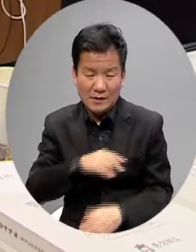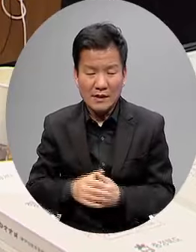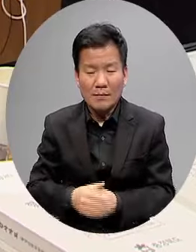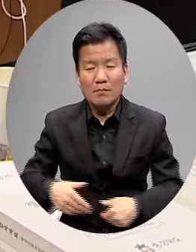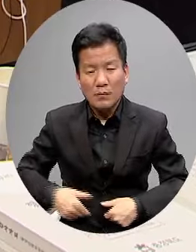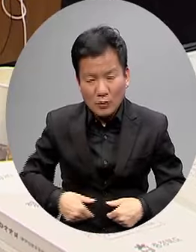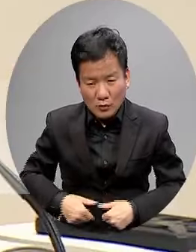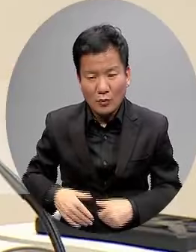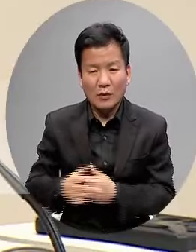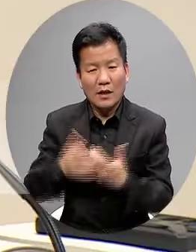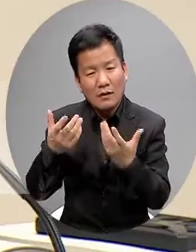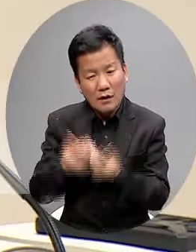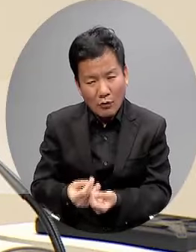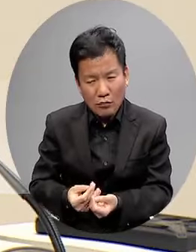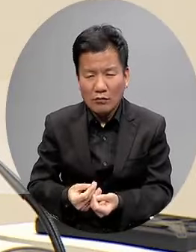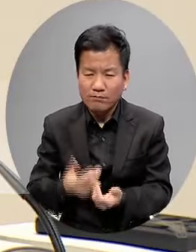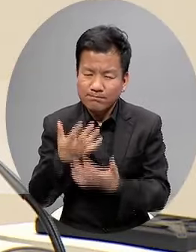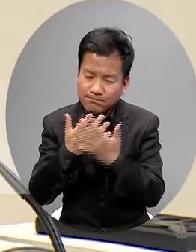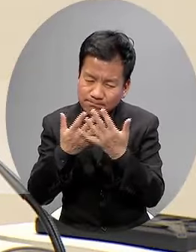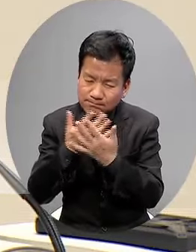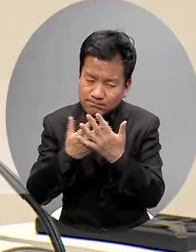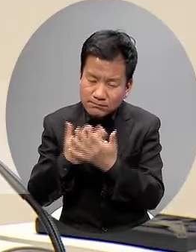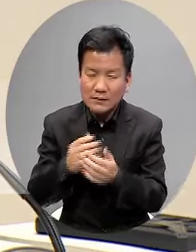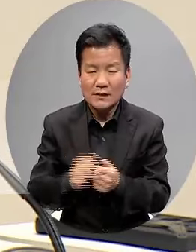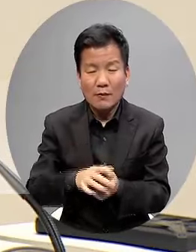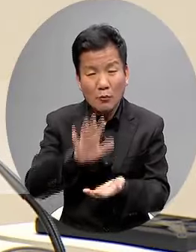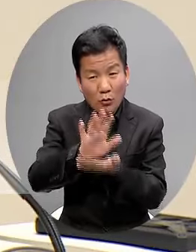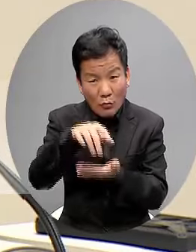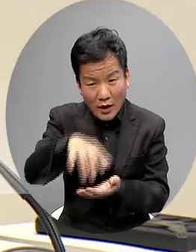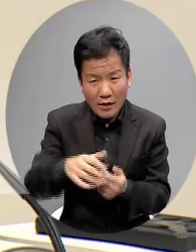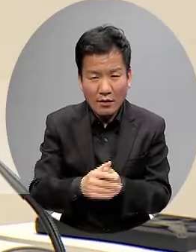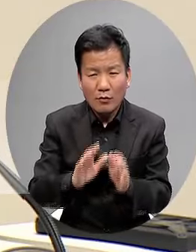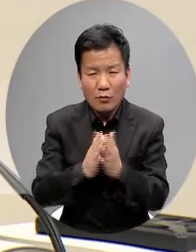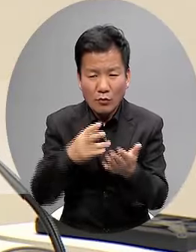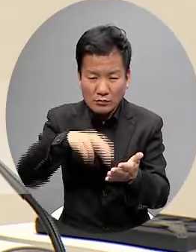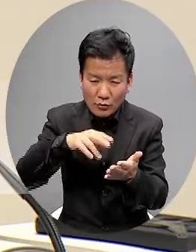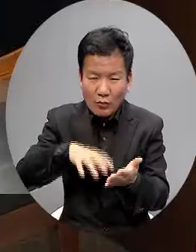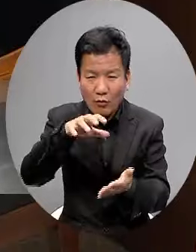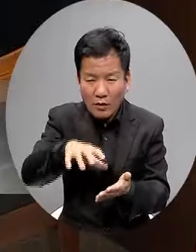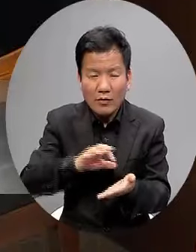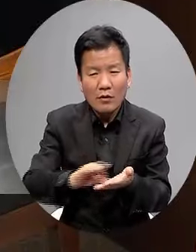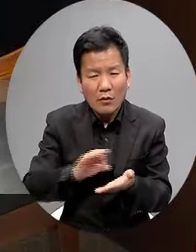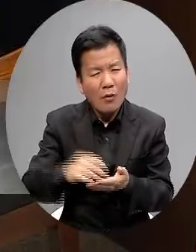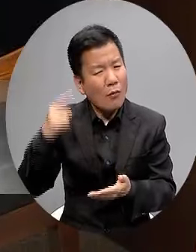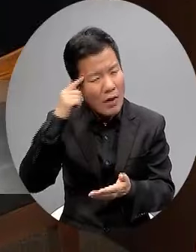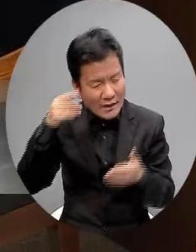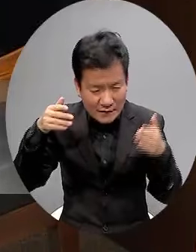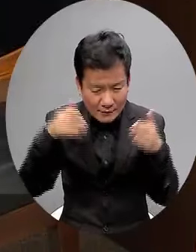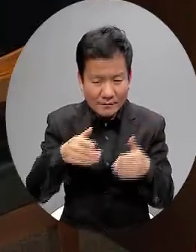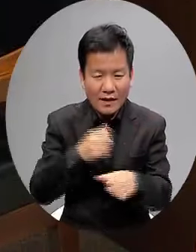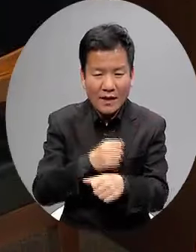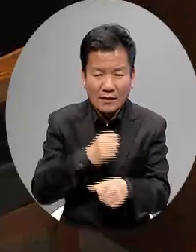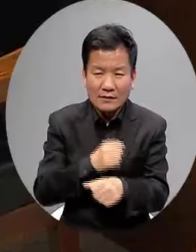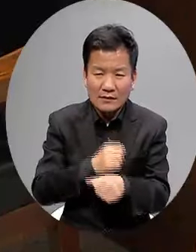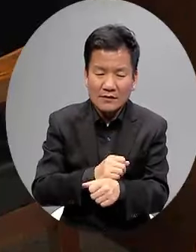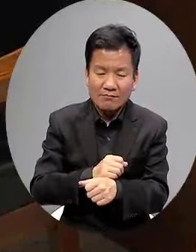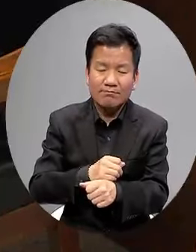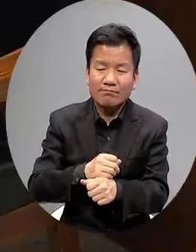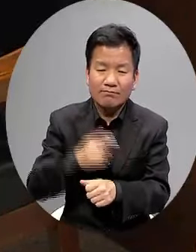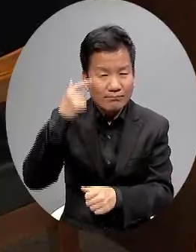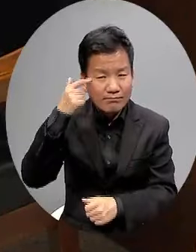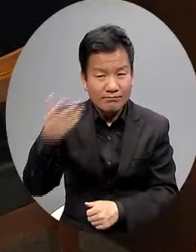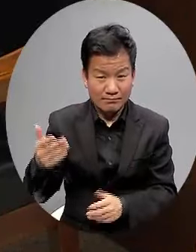필요성도 내용도 의문이라며 본관 건물을 도서관으로 만드는데 왜 그렇게 집착하냐고 따져